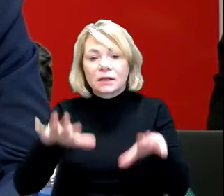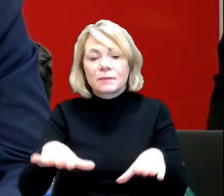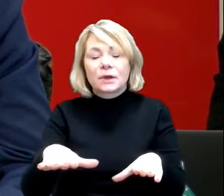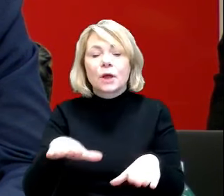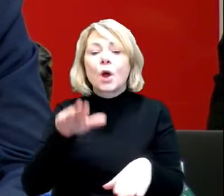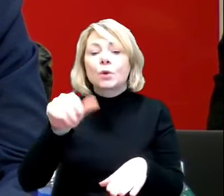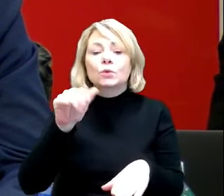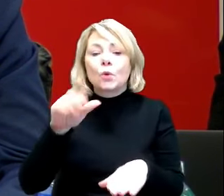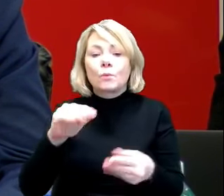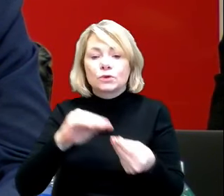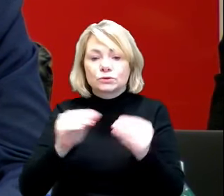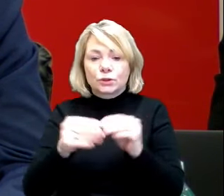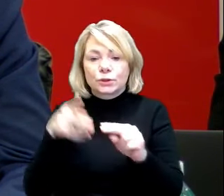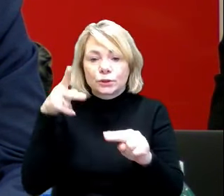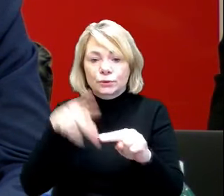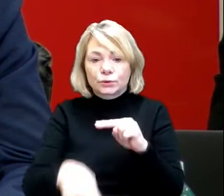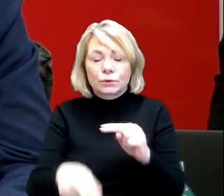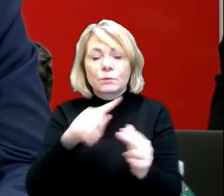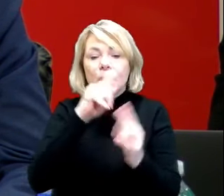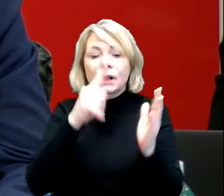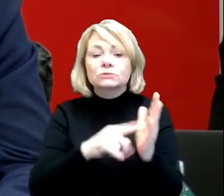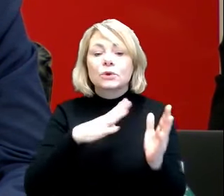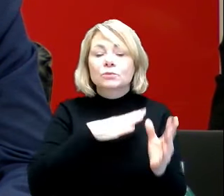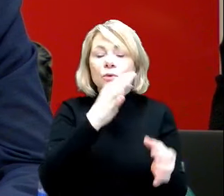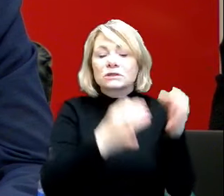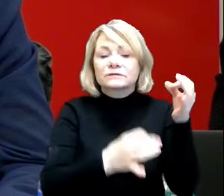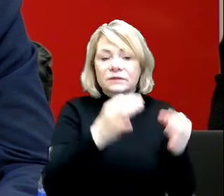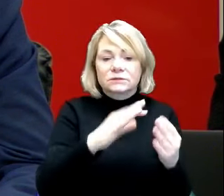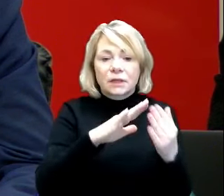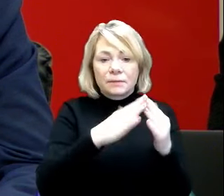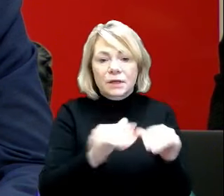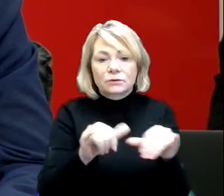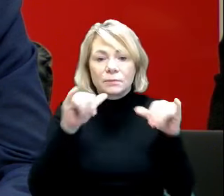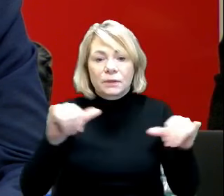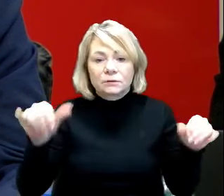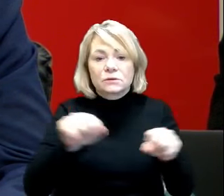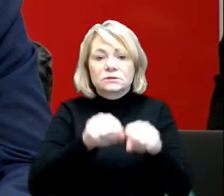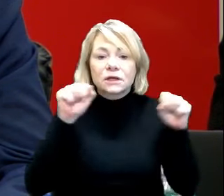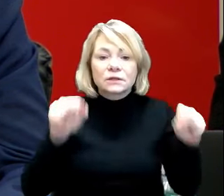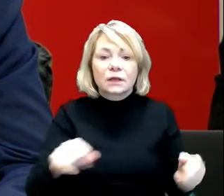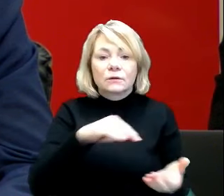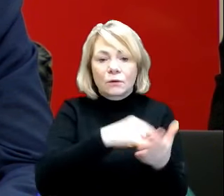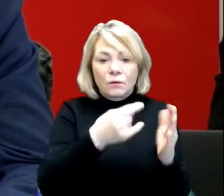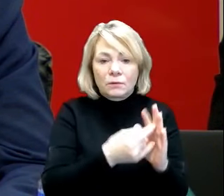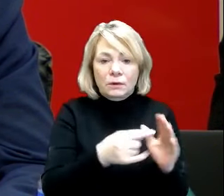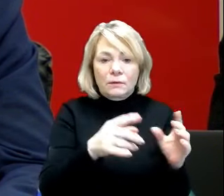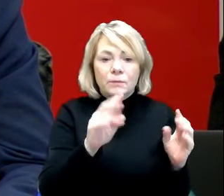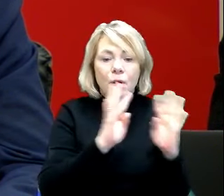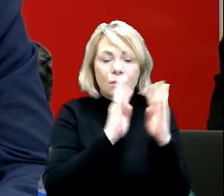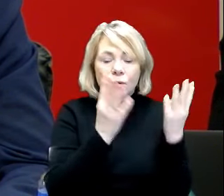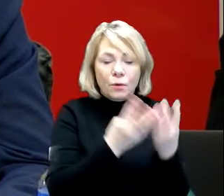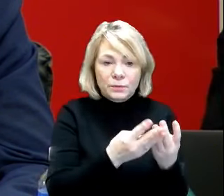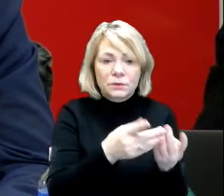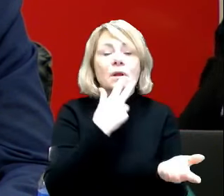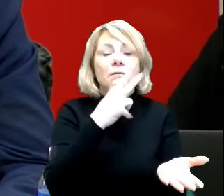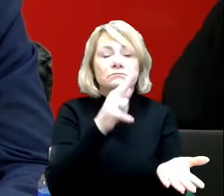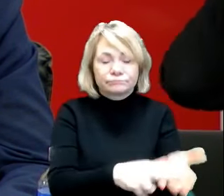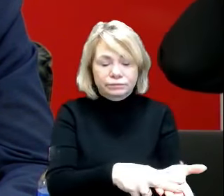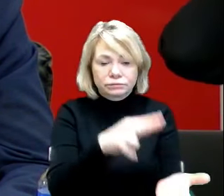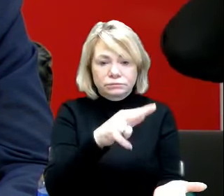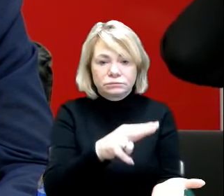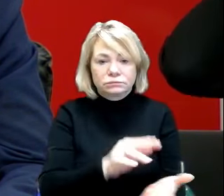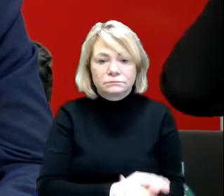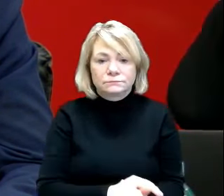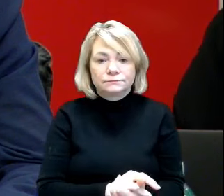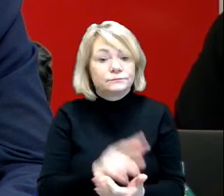nutraukimo klausimas buvo svarstytas miesto plėtros strateginio planavimo komitete ir jam pritarta ar turėtumėt